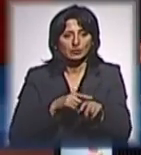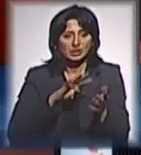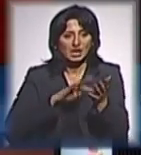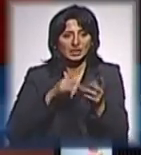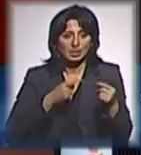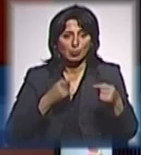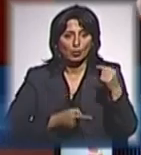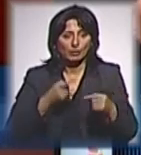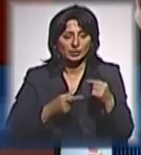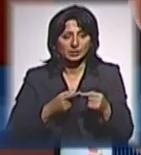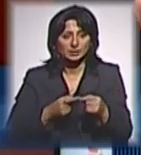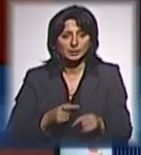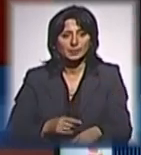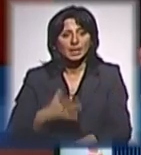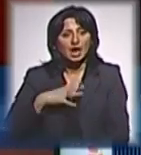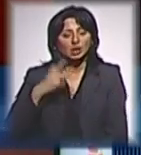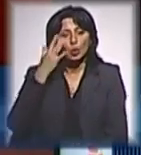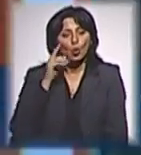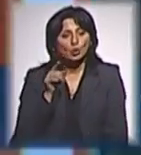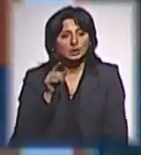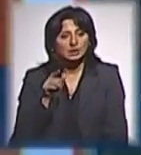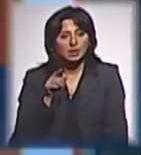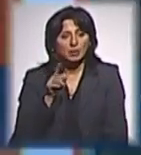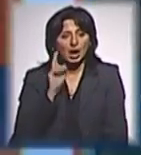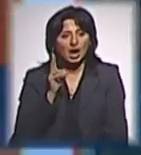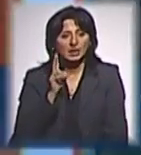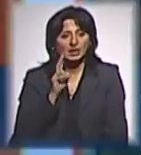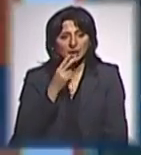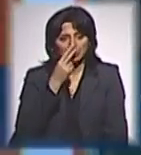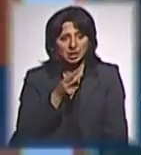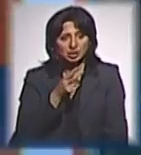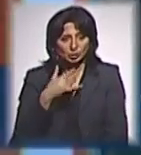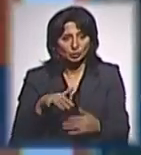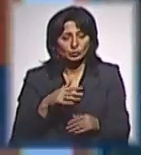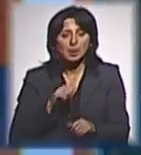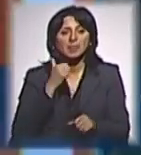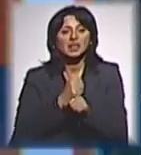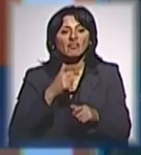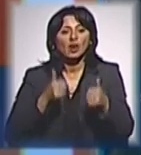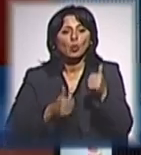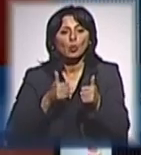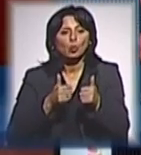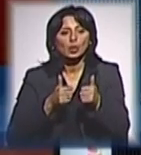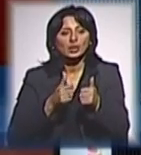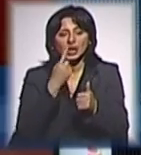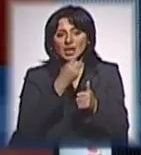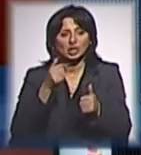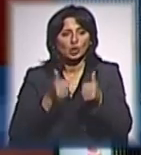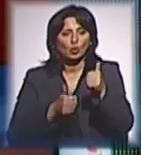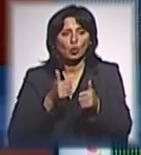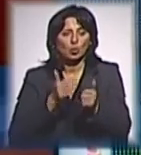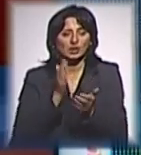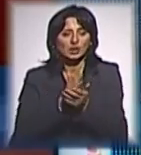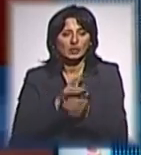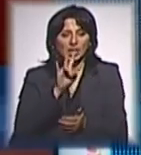წელი ვებრძოლებთ. როცა თავარ კონკურენტად ქართული ოცნების კანდიდატი მიგაჩნიათ? თავარ კონკურენტი რა თქმა უნდა არის და ერთადერთი კონკურენტი